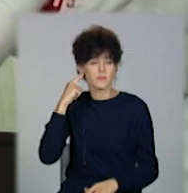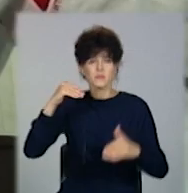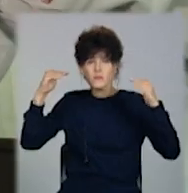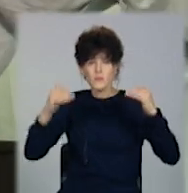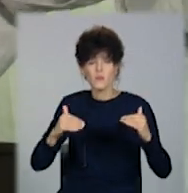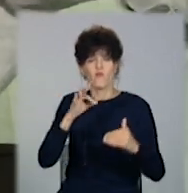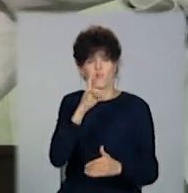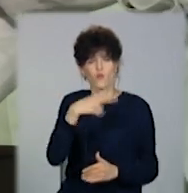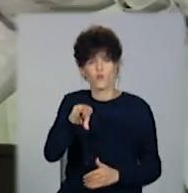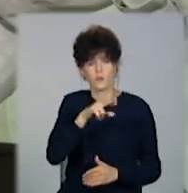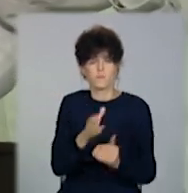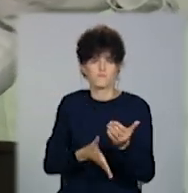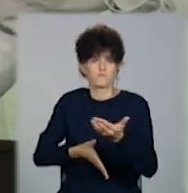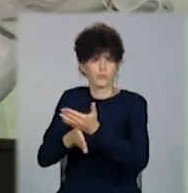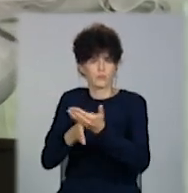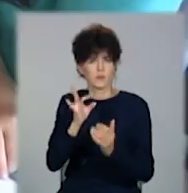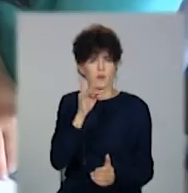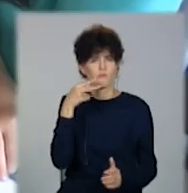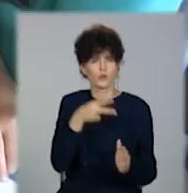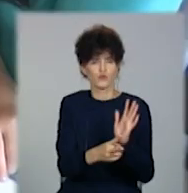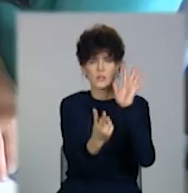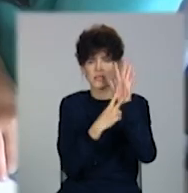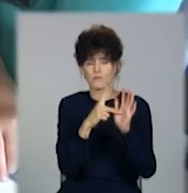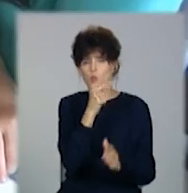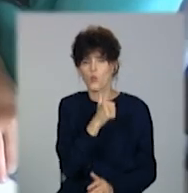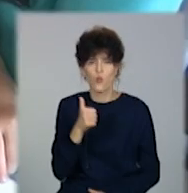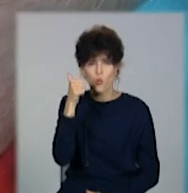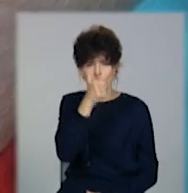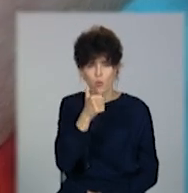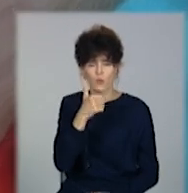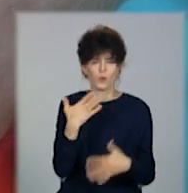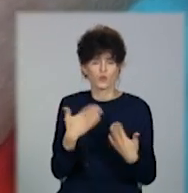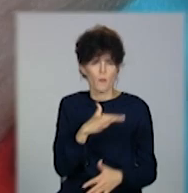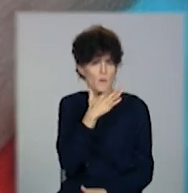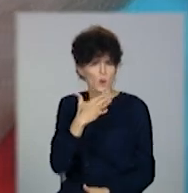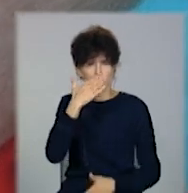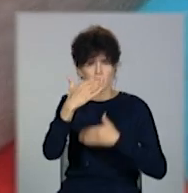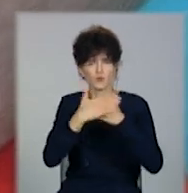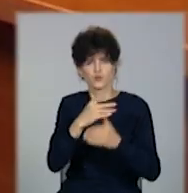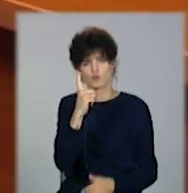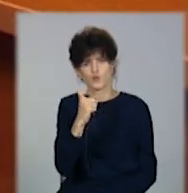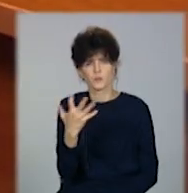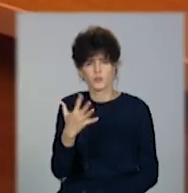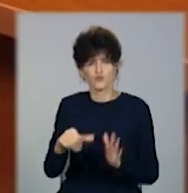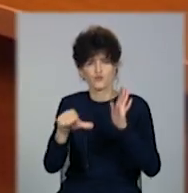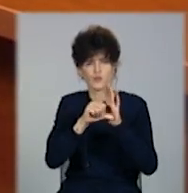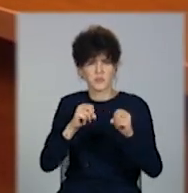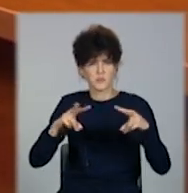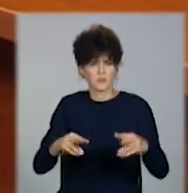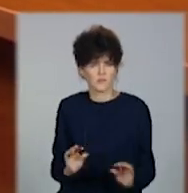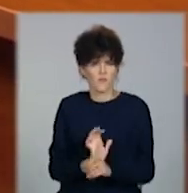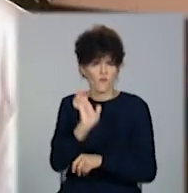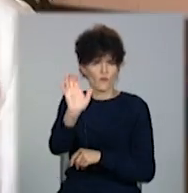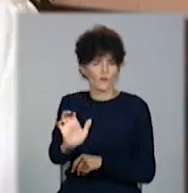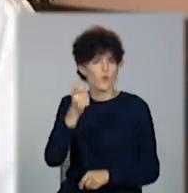фонд Ріната Ахметова допомагає з 2007 року. Уже встановлено 156 високочутливих слухових